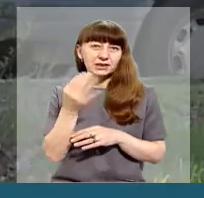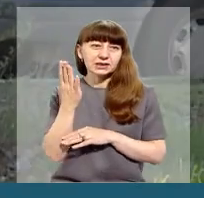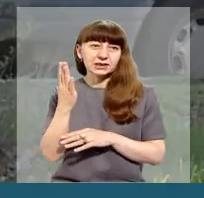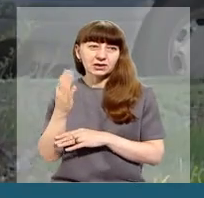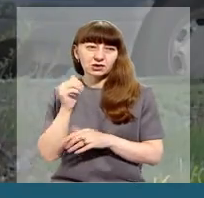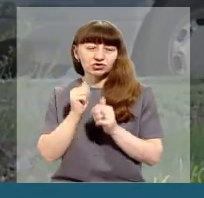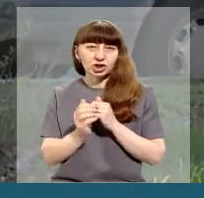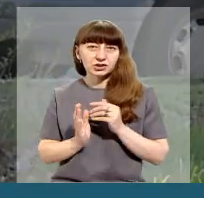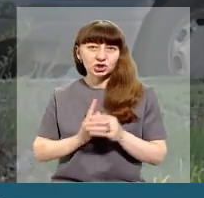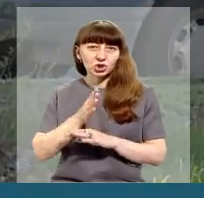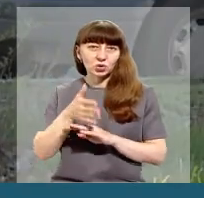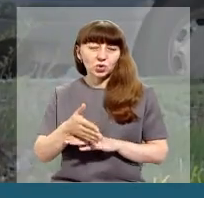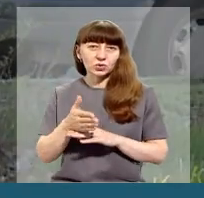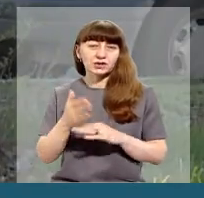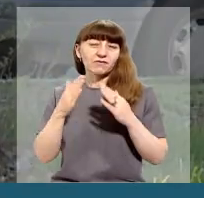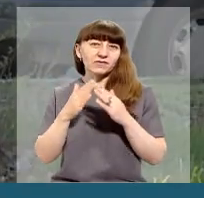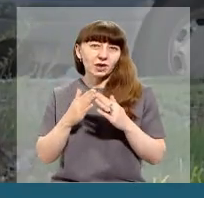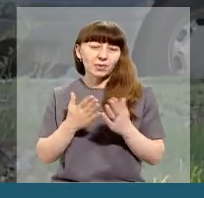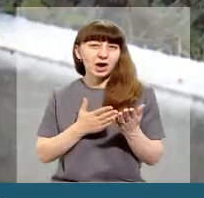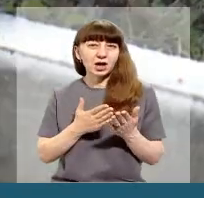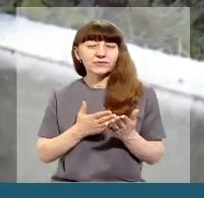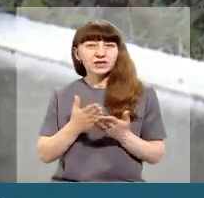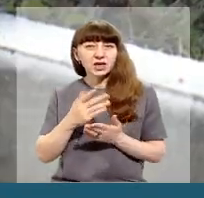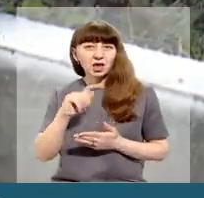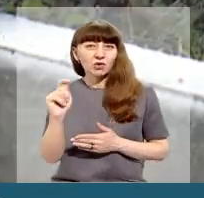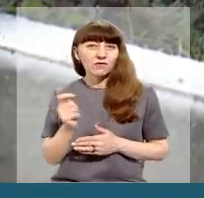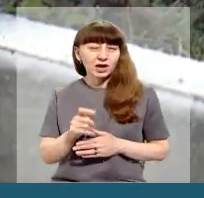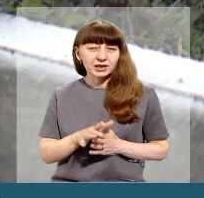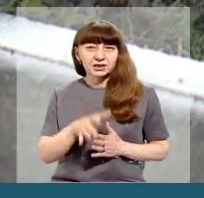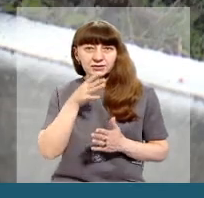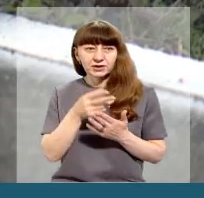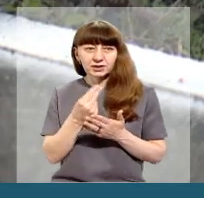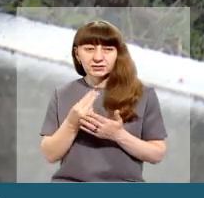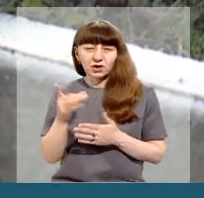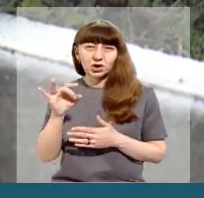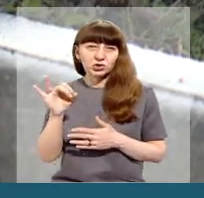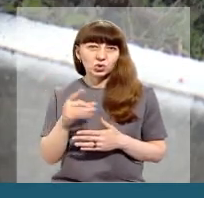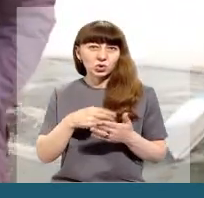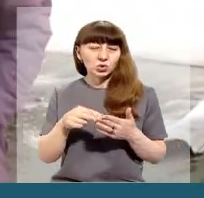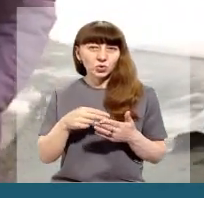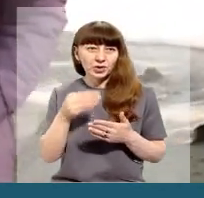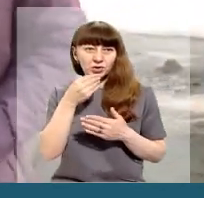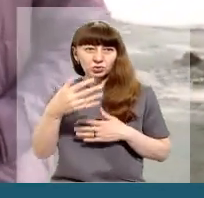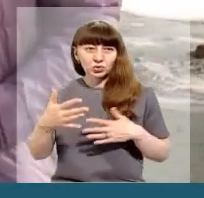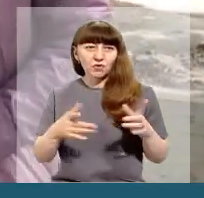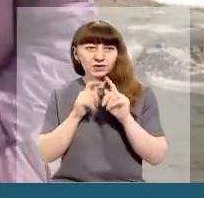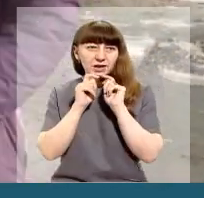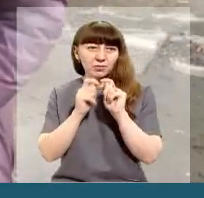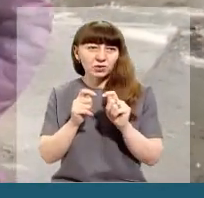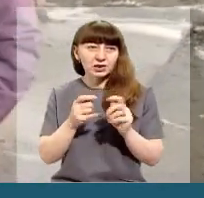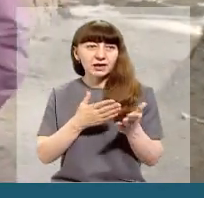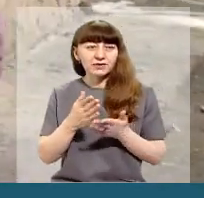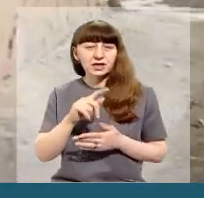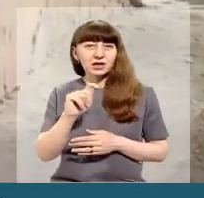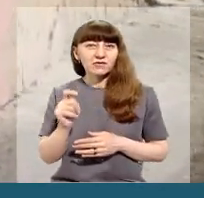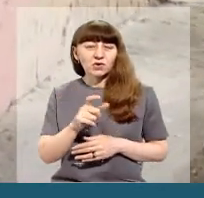Они частые гости в домах фронтовиков не только в праздники. На собственные средства волонтеры закупили продуктовые наборы для ветеранов. К